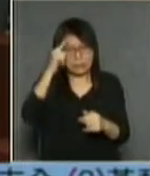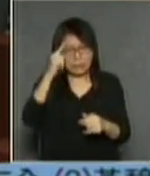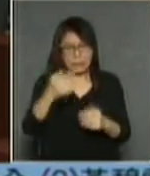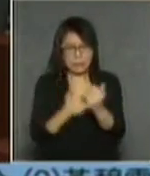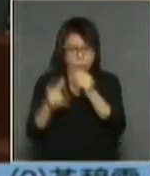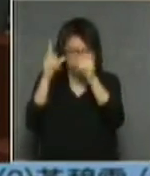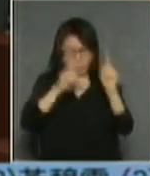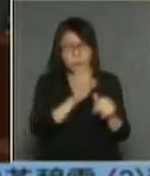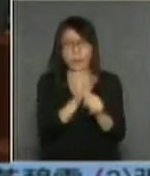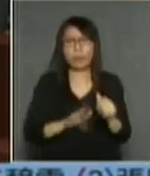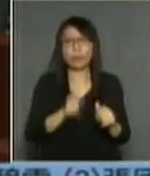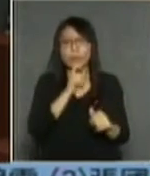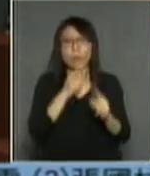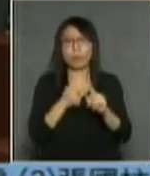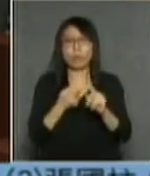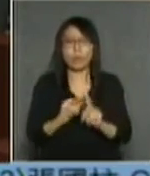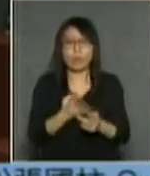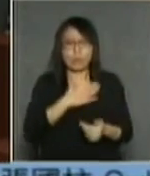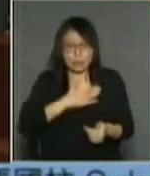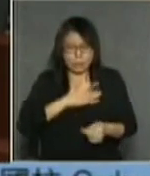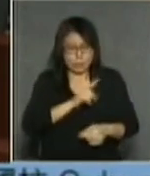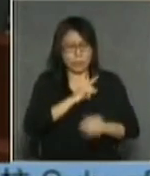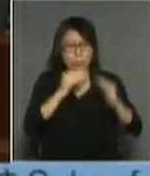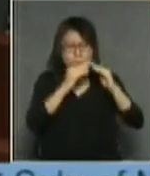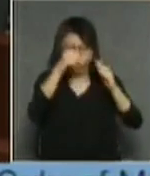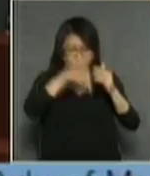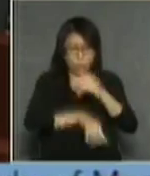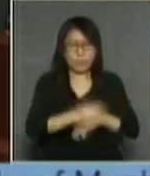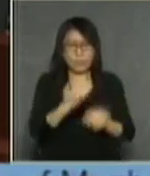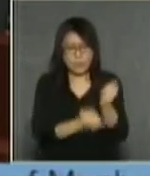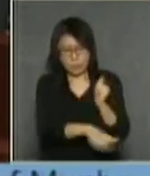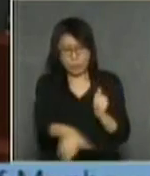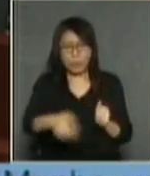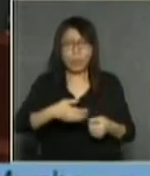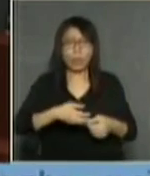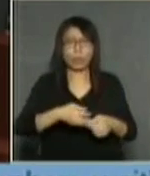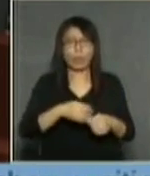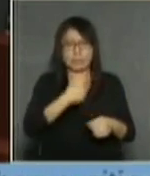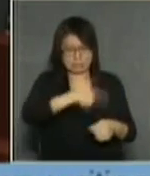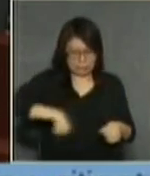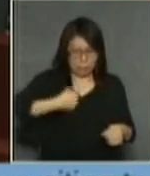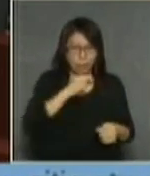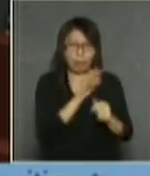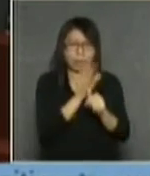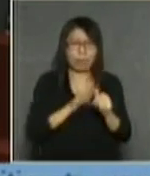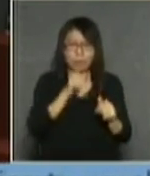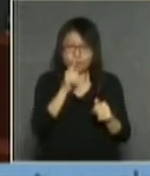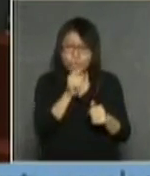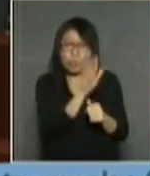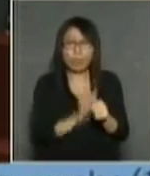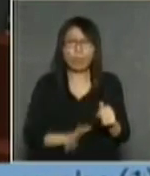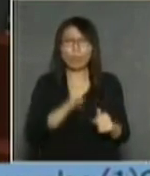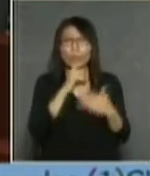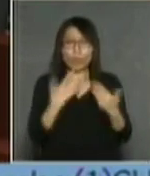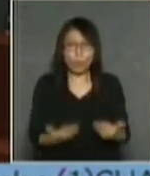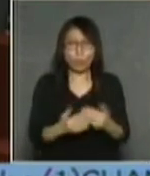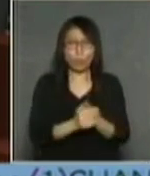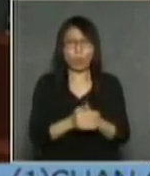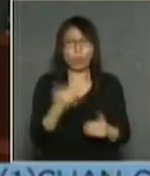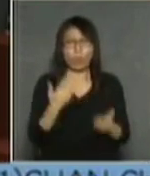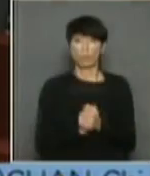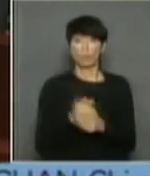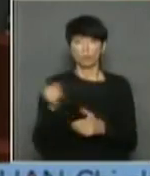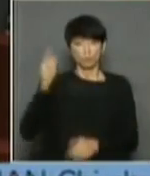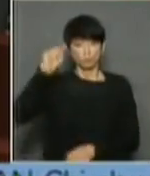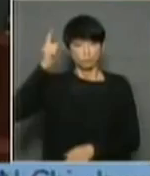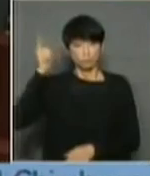是大受影响，更担心自己家人的仔女有没有身体受到严重的影响，以致他们日日